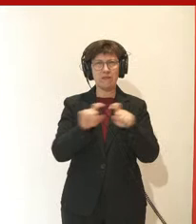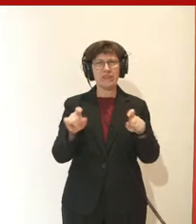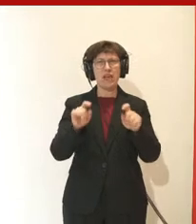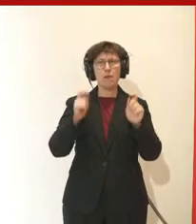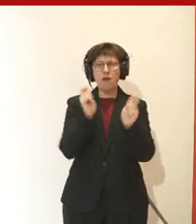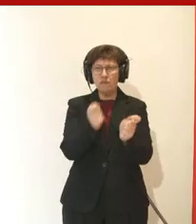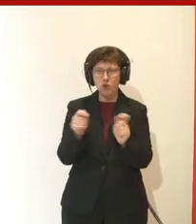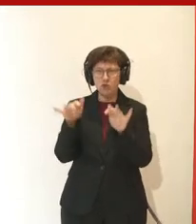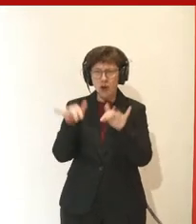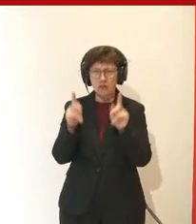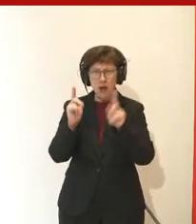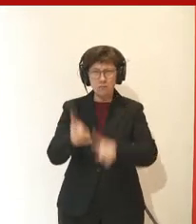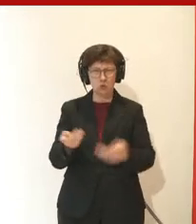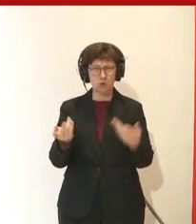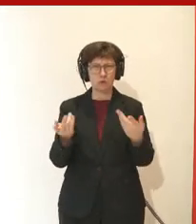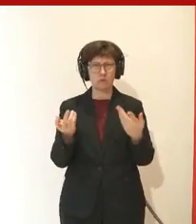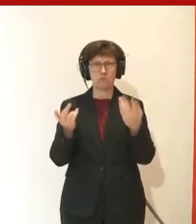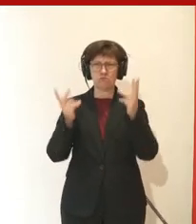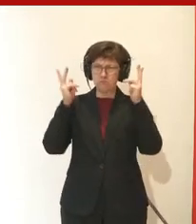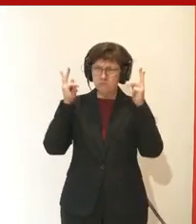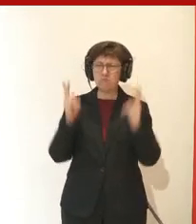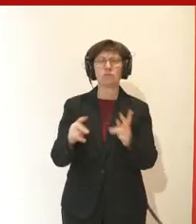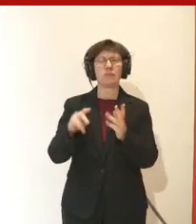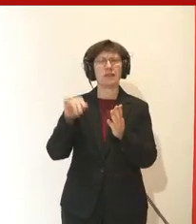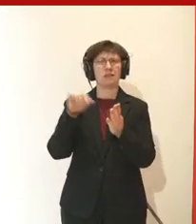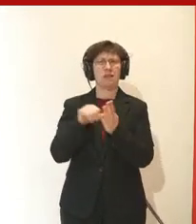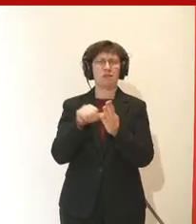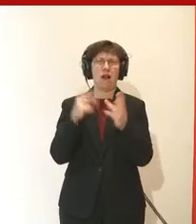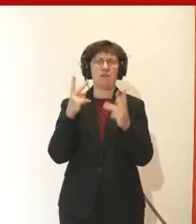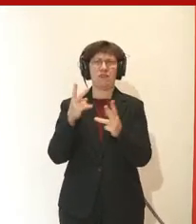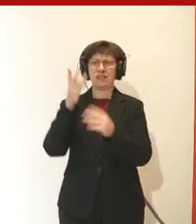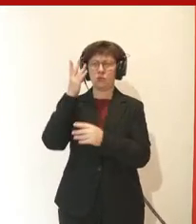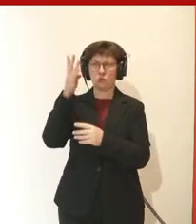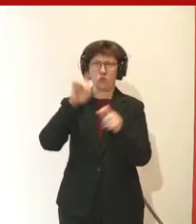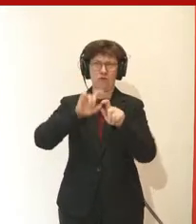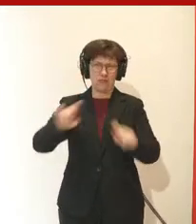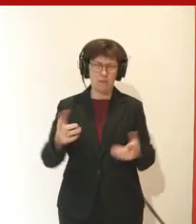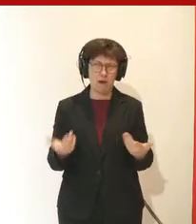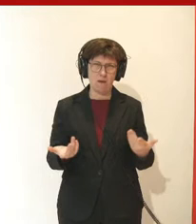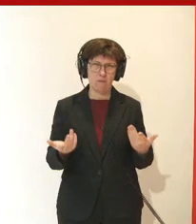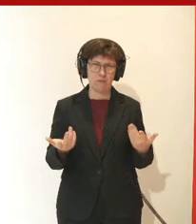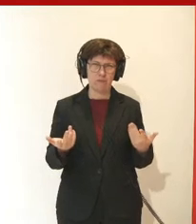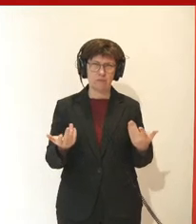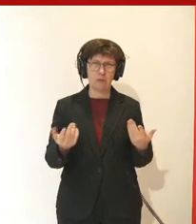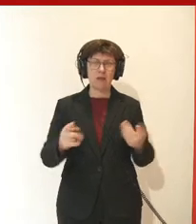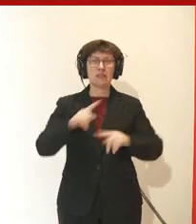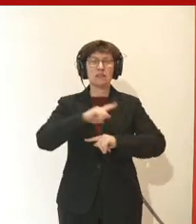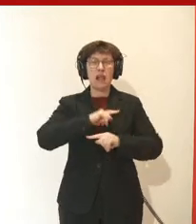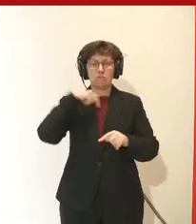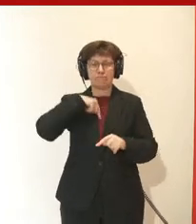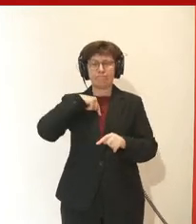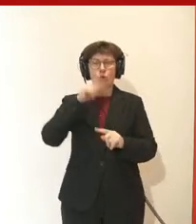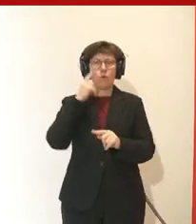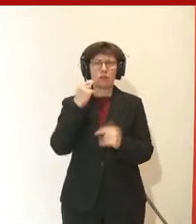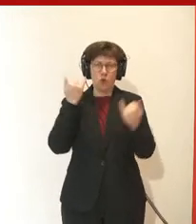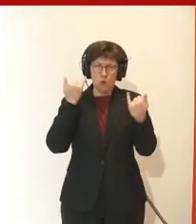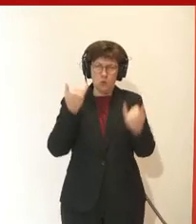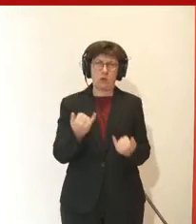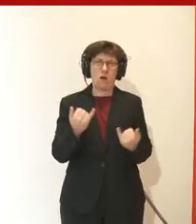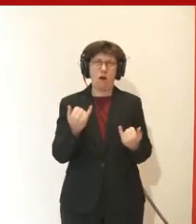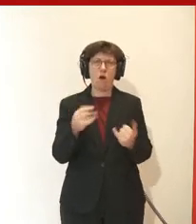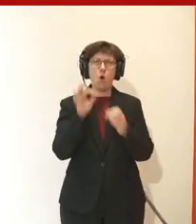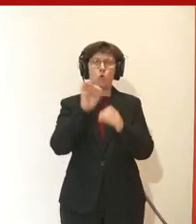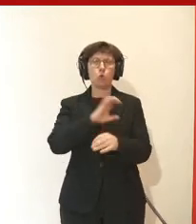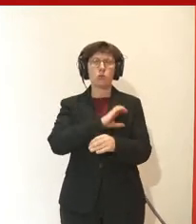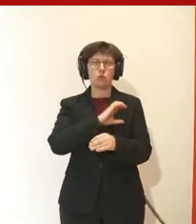vorschläge haben die auch wirklich zentral sind wenn es um die zukunft geht ich bin davon überzeugt dass wir eine gute